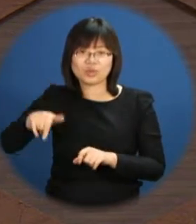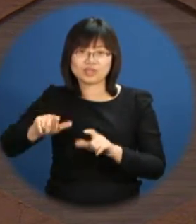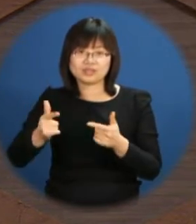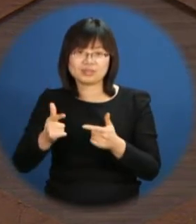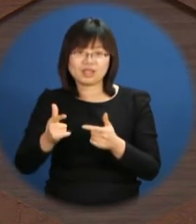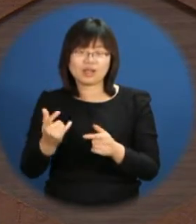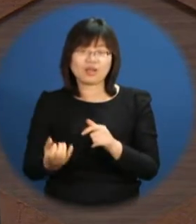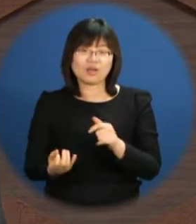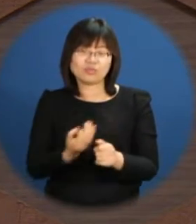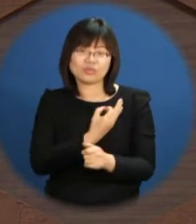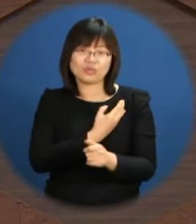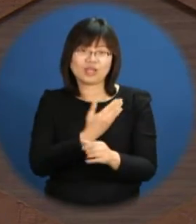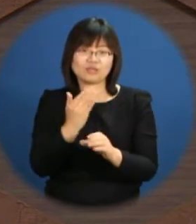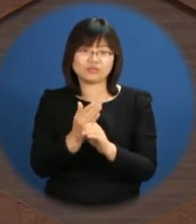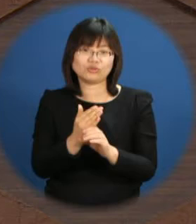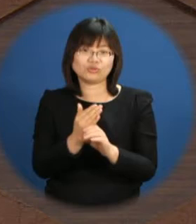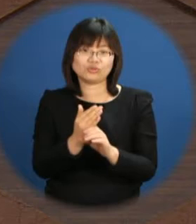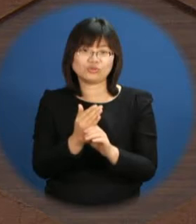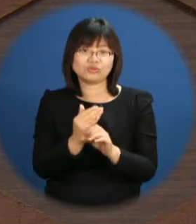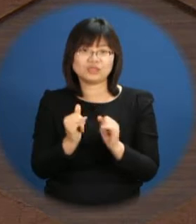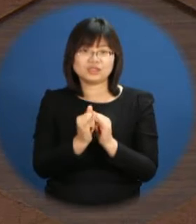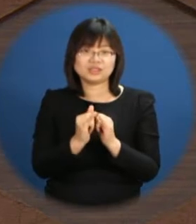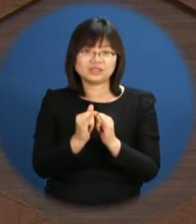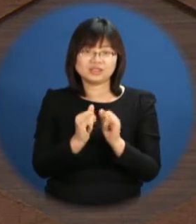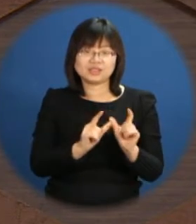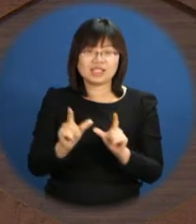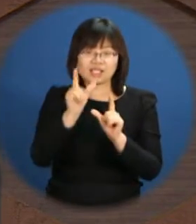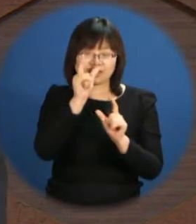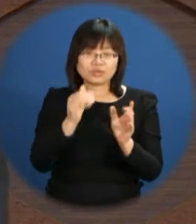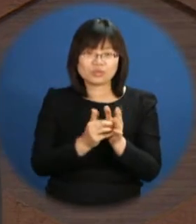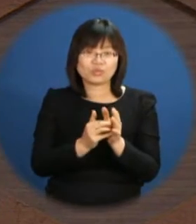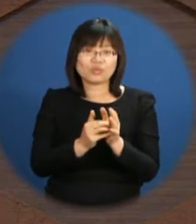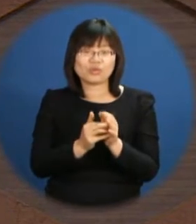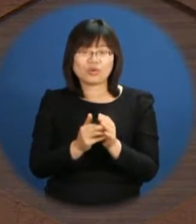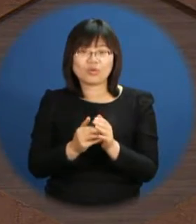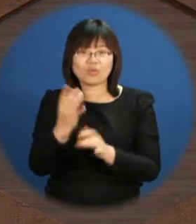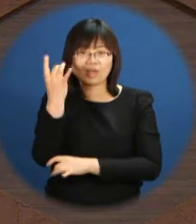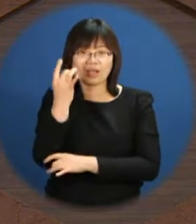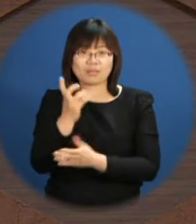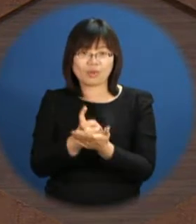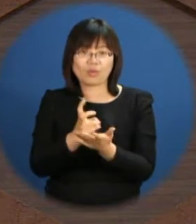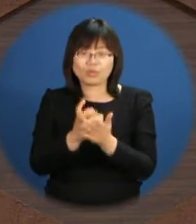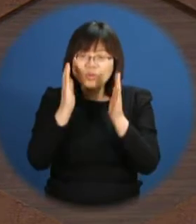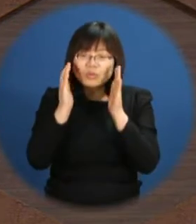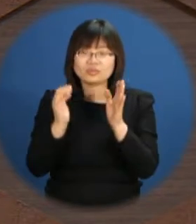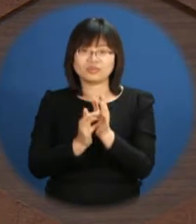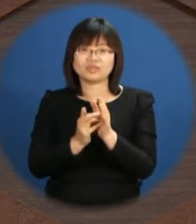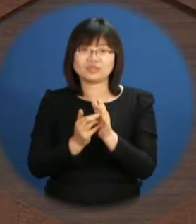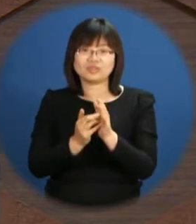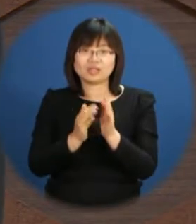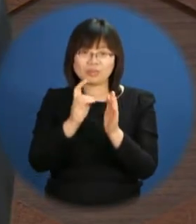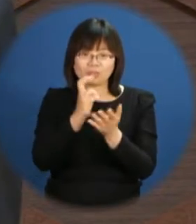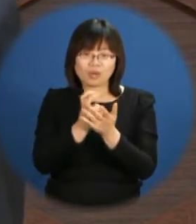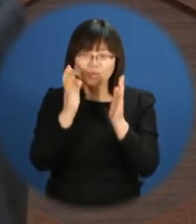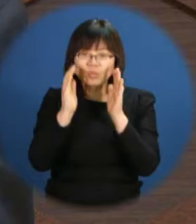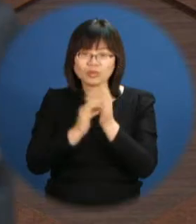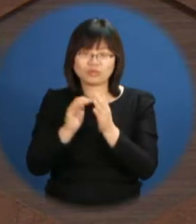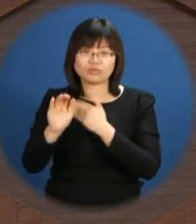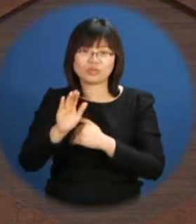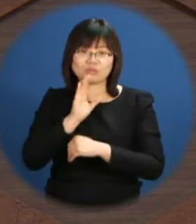중산층의 서자 알았구요 원래 법학 공부를 했습니다 근데 이제 법학 공부를 해 놓고도